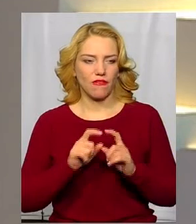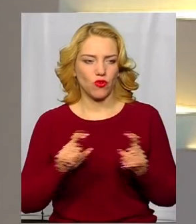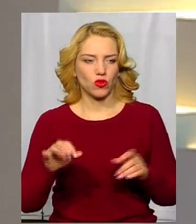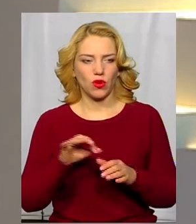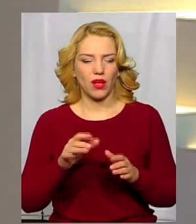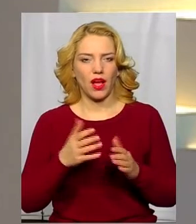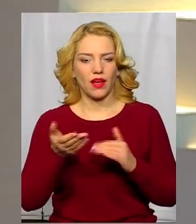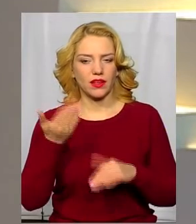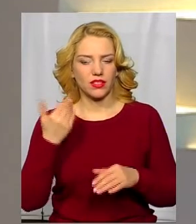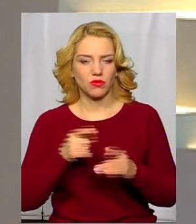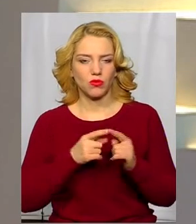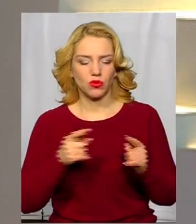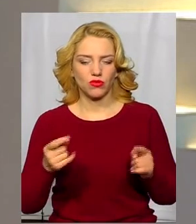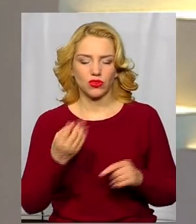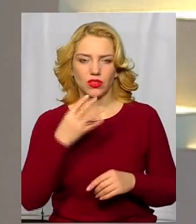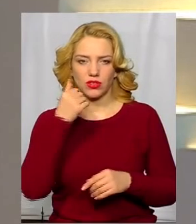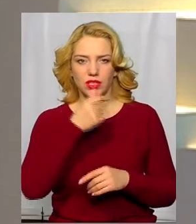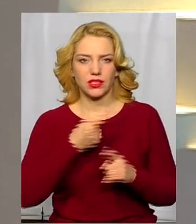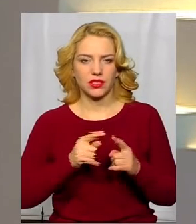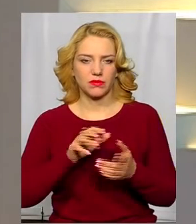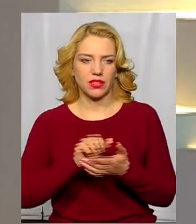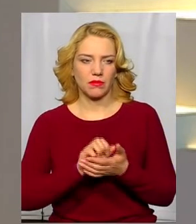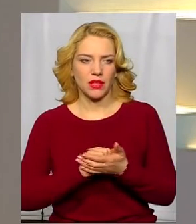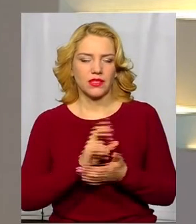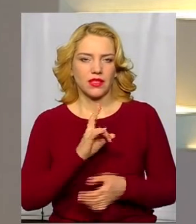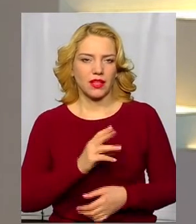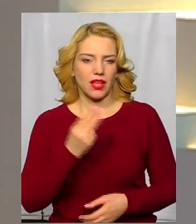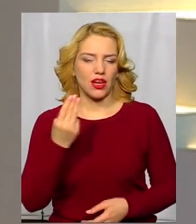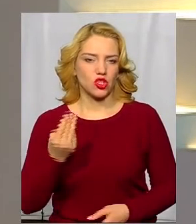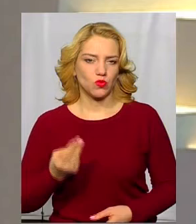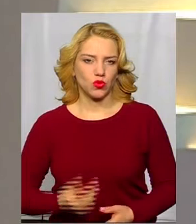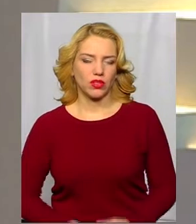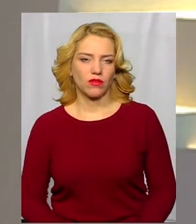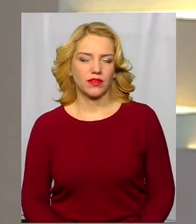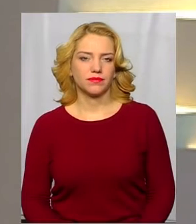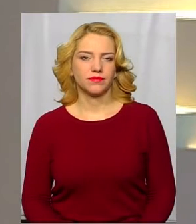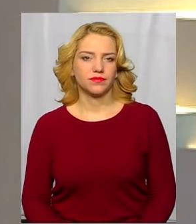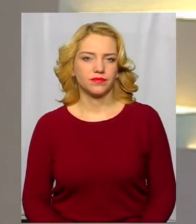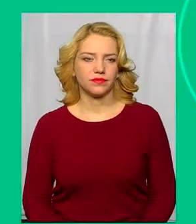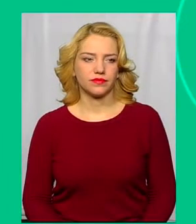упродовж 14 років цим займалась Наталія Шмурікова. Послухаємо її і продовжимо.